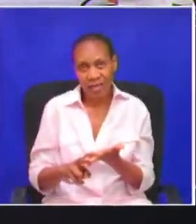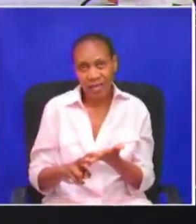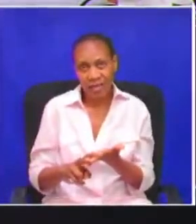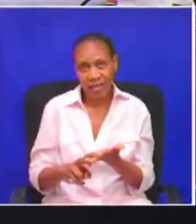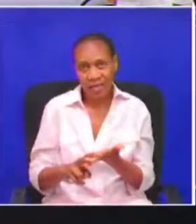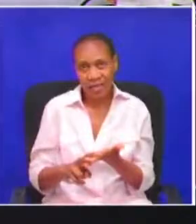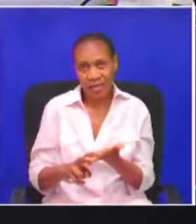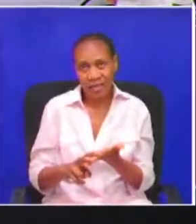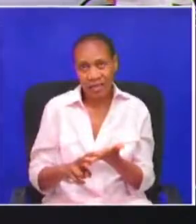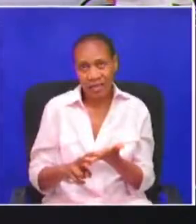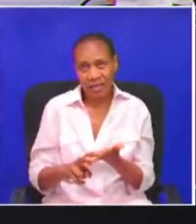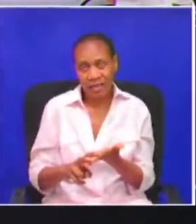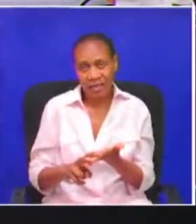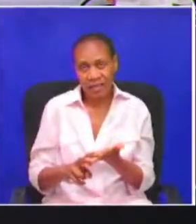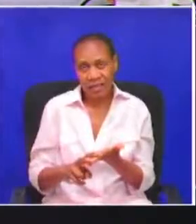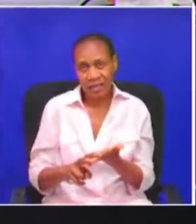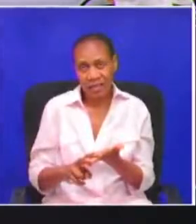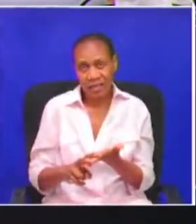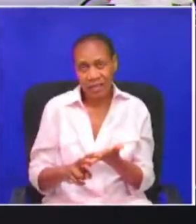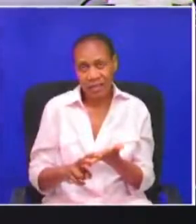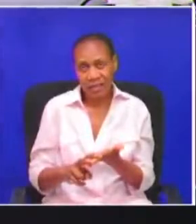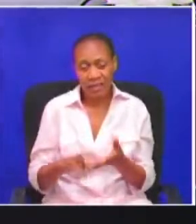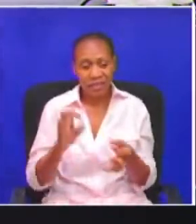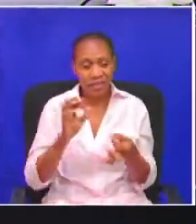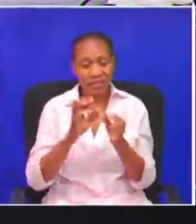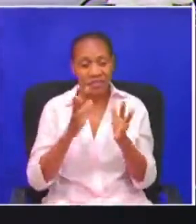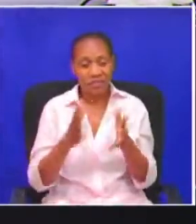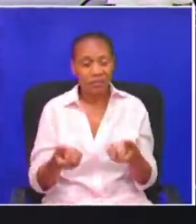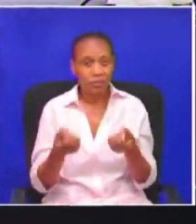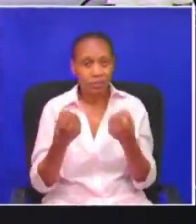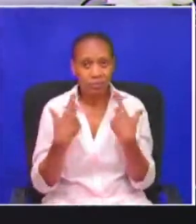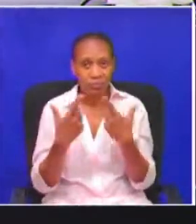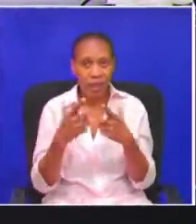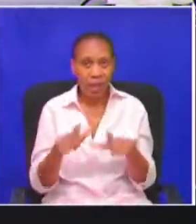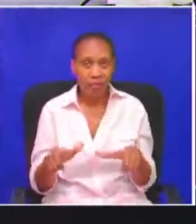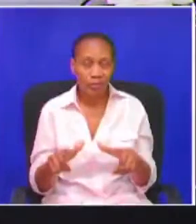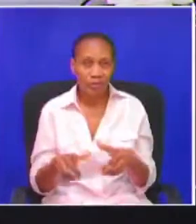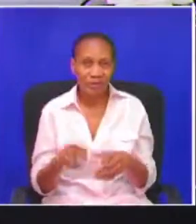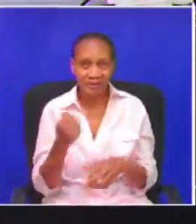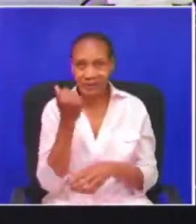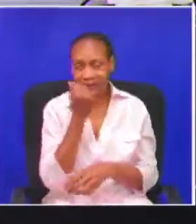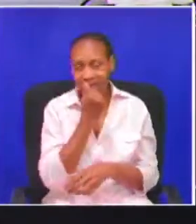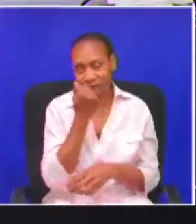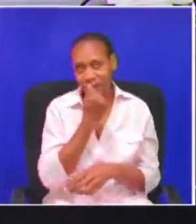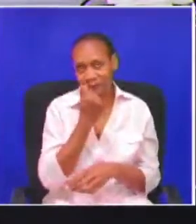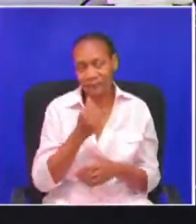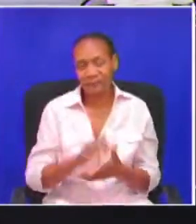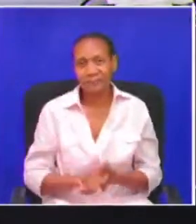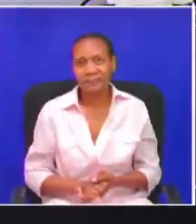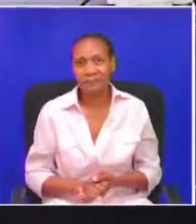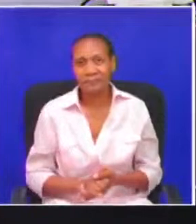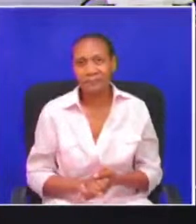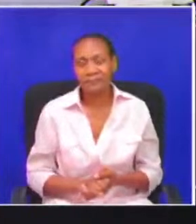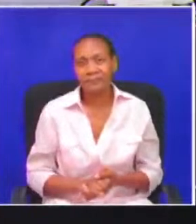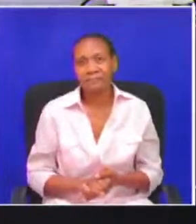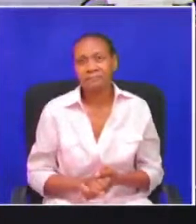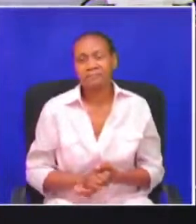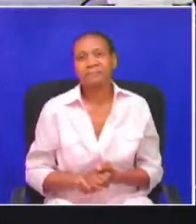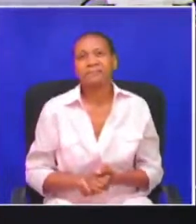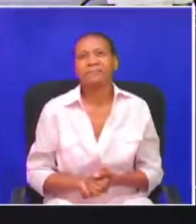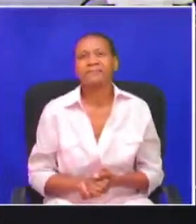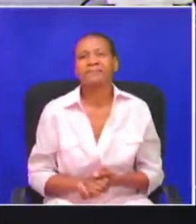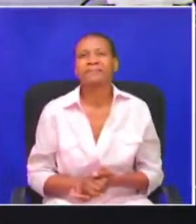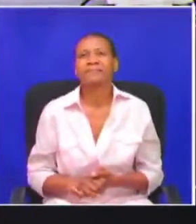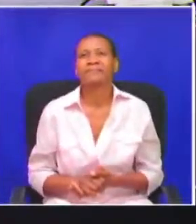uri mashango othe a kone u pfesesa zwavhuḓi uri ri shumisane